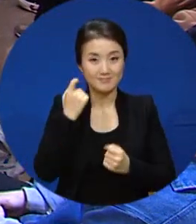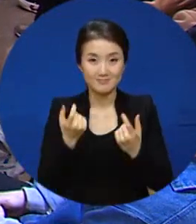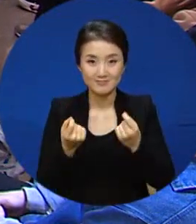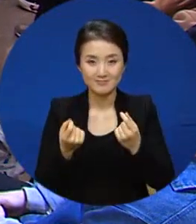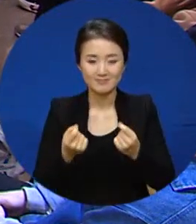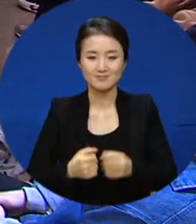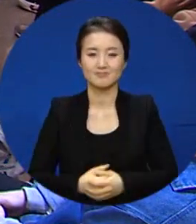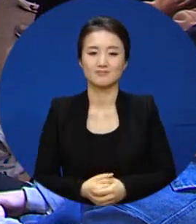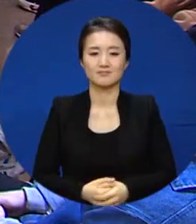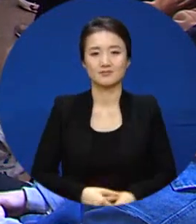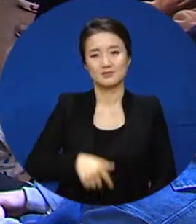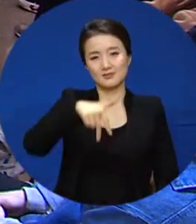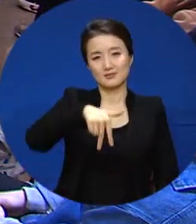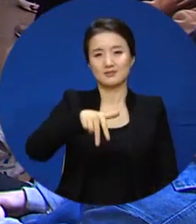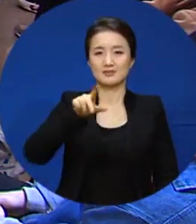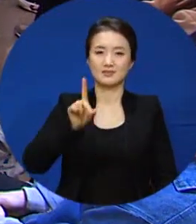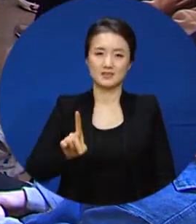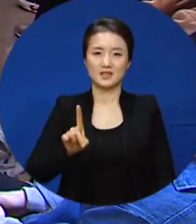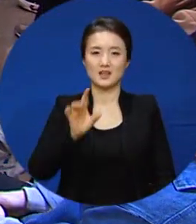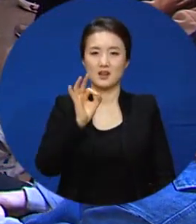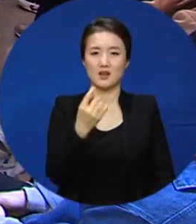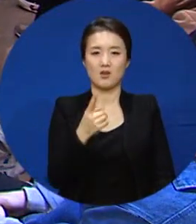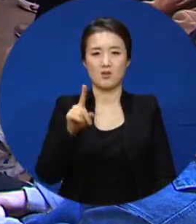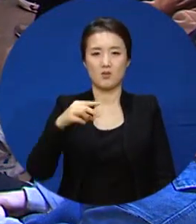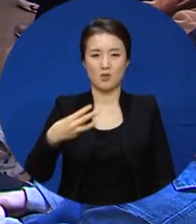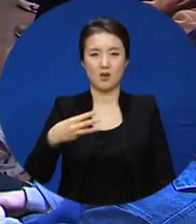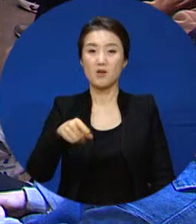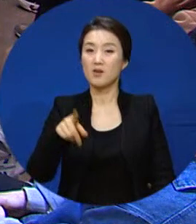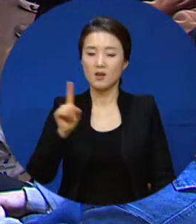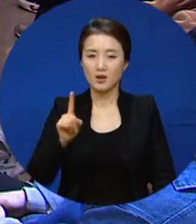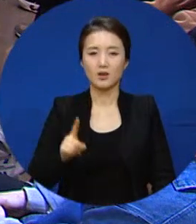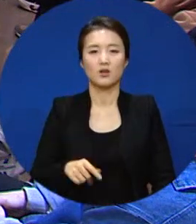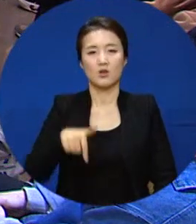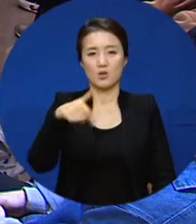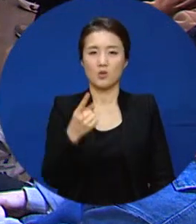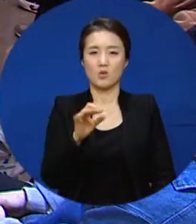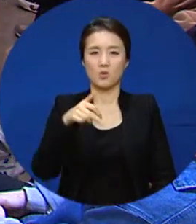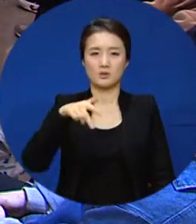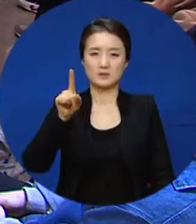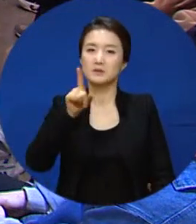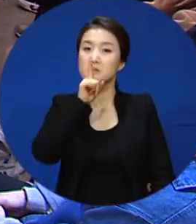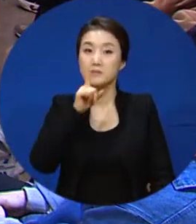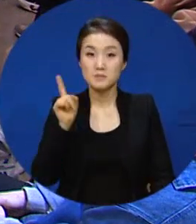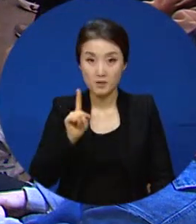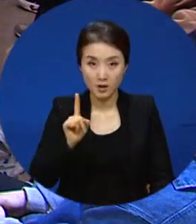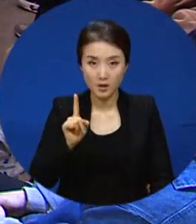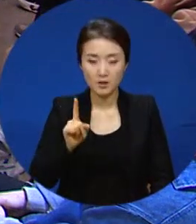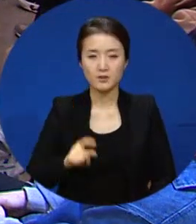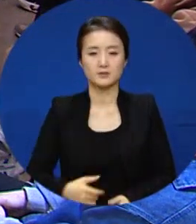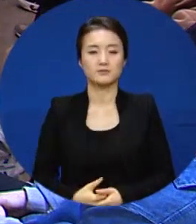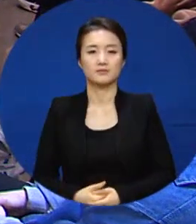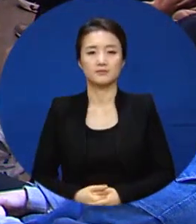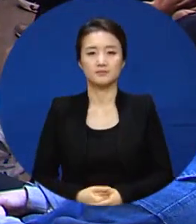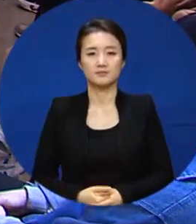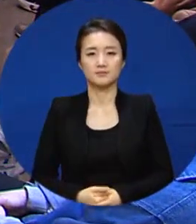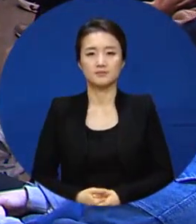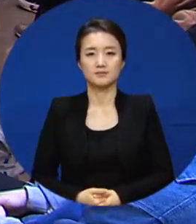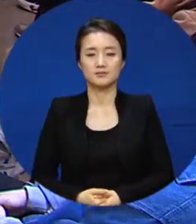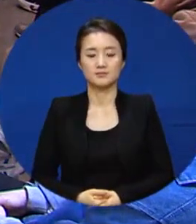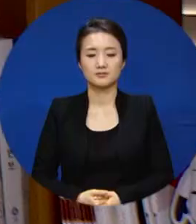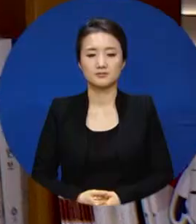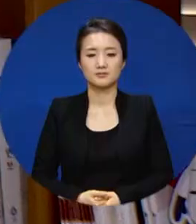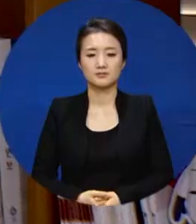자알 이렇게 하거든 공자께서 말씀을 하실 때 그 논어 라는 책의 첫 번째 나오는 게 이 대목